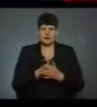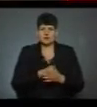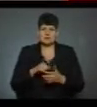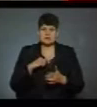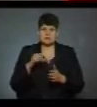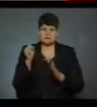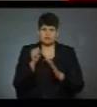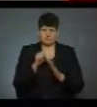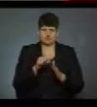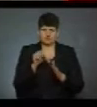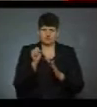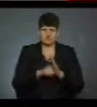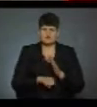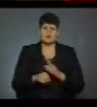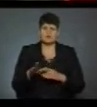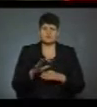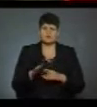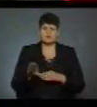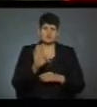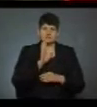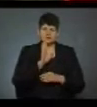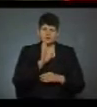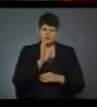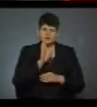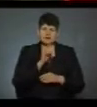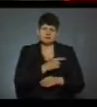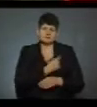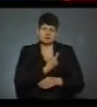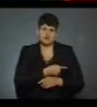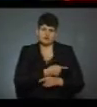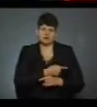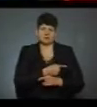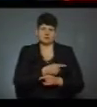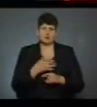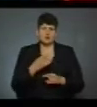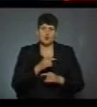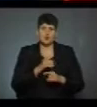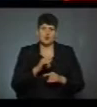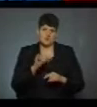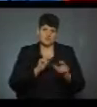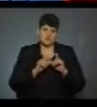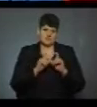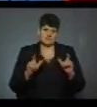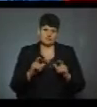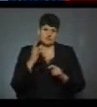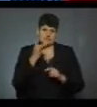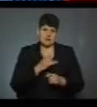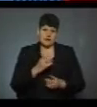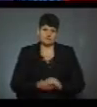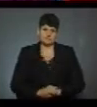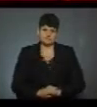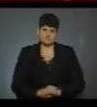Нігерії. Сьогодні на факультеті медуніверситету, де навчалася дівчина, оголосили день жалоби. Для іноземних студентів відмінили пари.